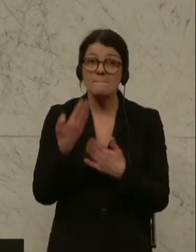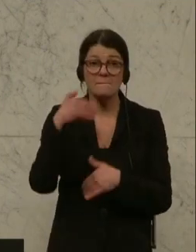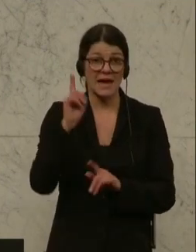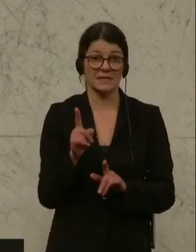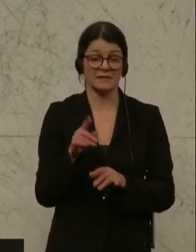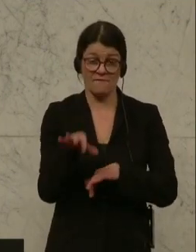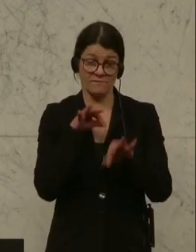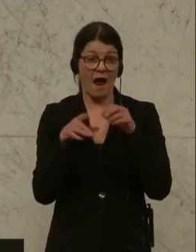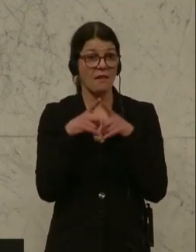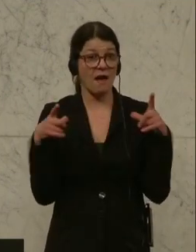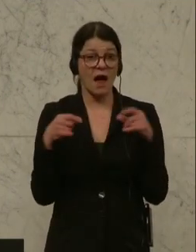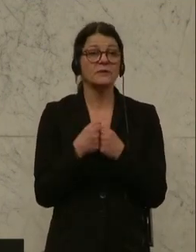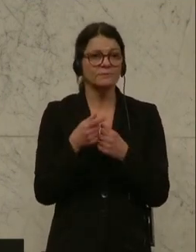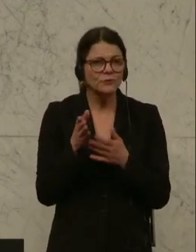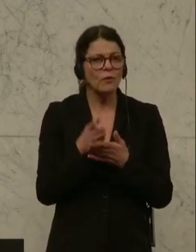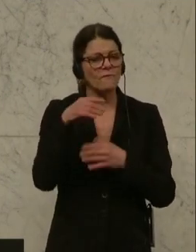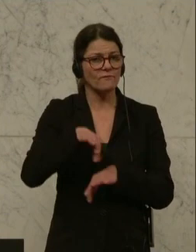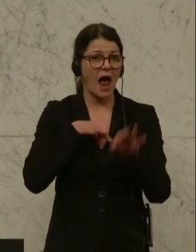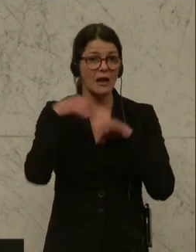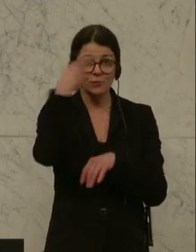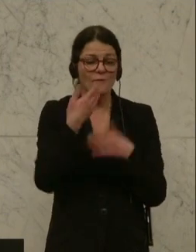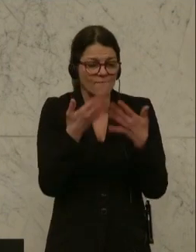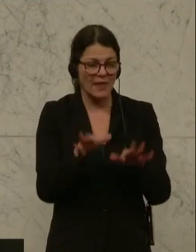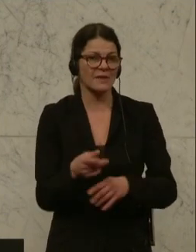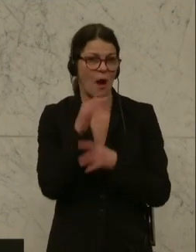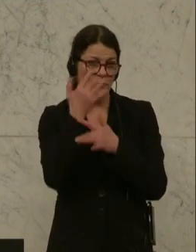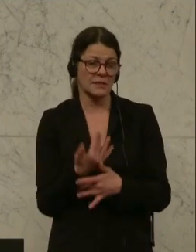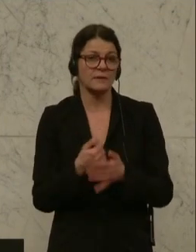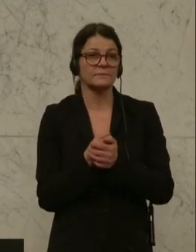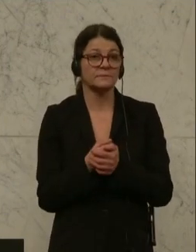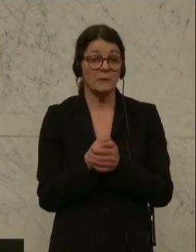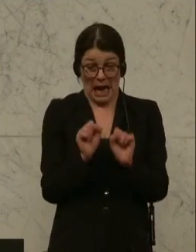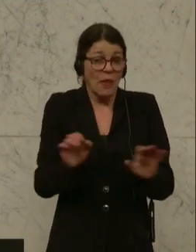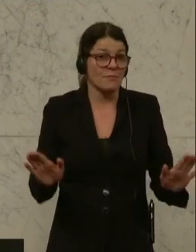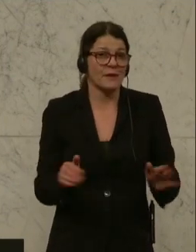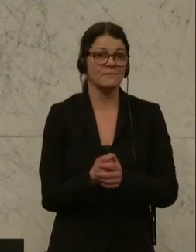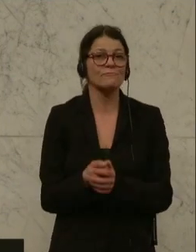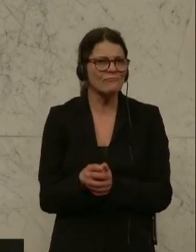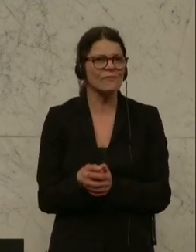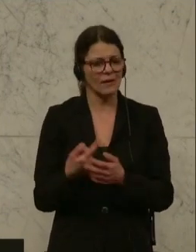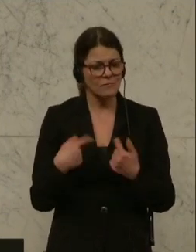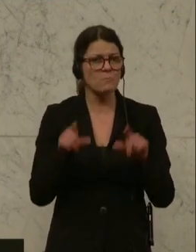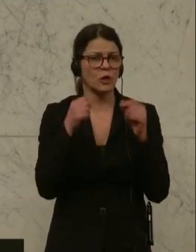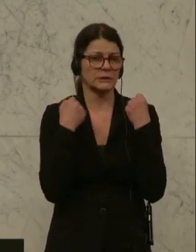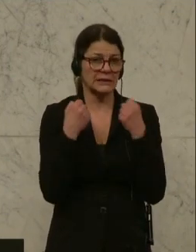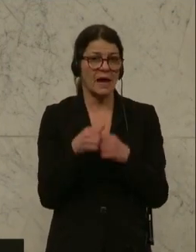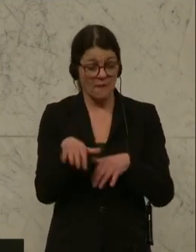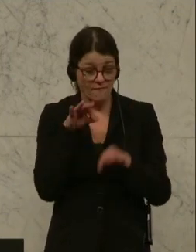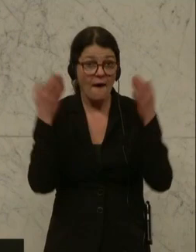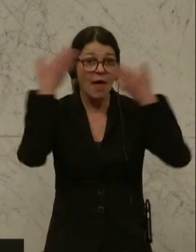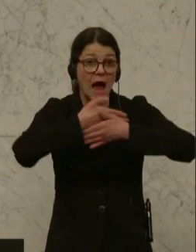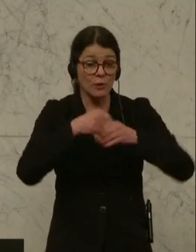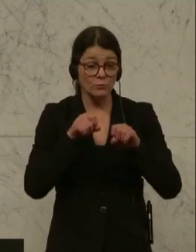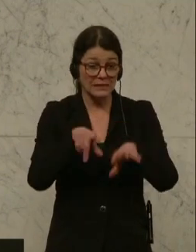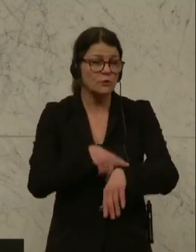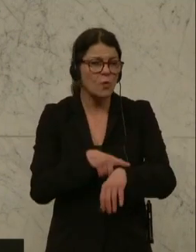Wahlkarten werden nun schon am Wahlsonntag ausgezählt werden können was sicherstellt dass wir am Wahlabend